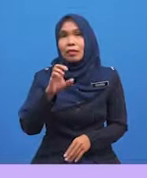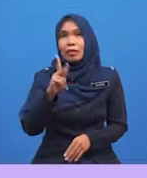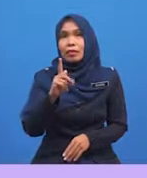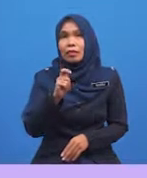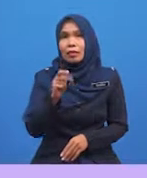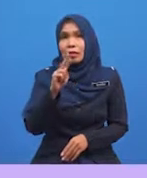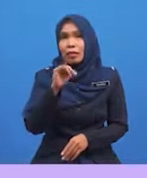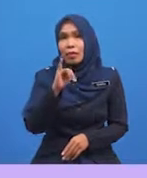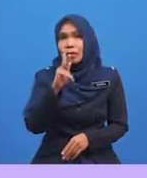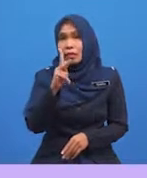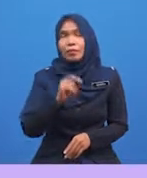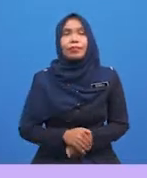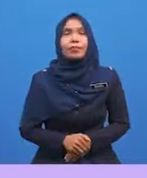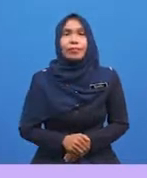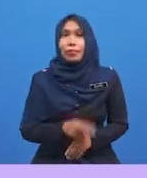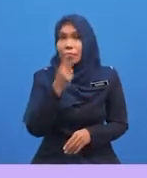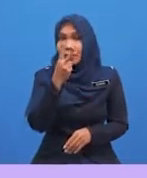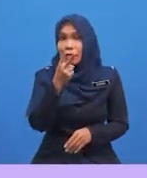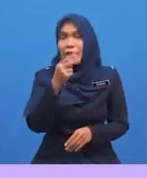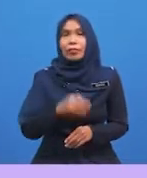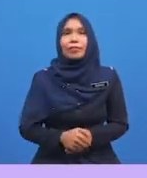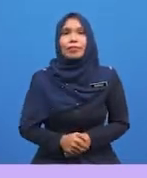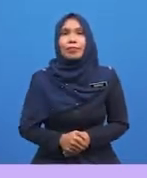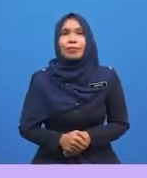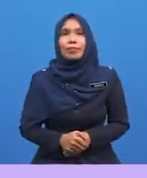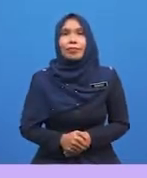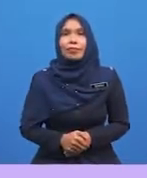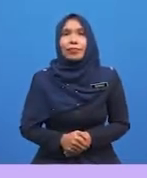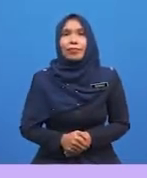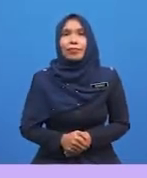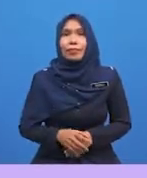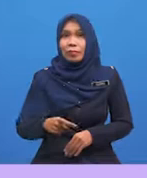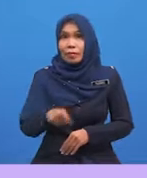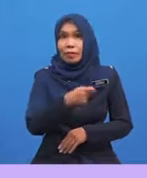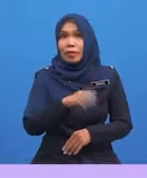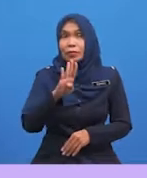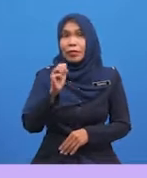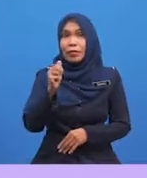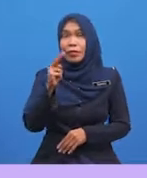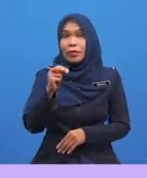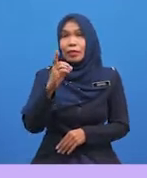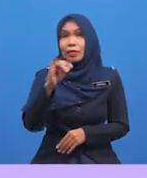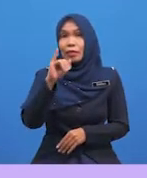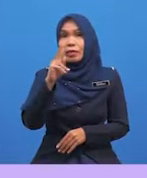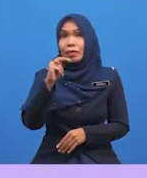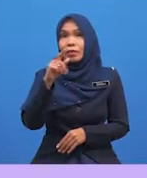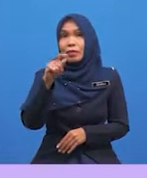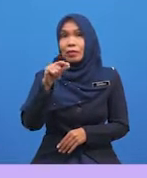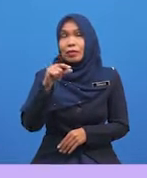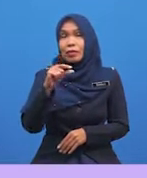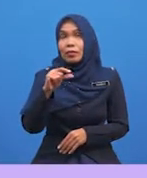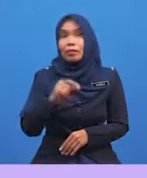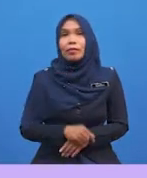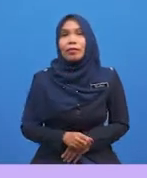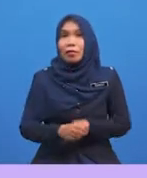slide. Antara kawasan berpenduduk jarang ialah Tasik Banding Perak, Kuala Tahan Pahang dan Kapit